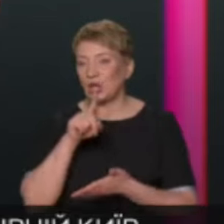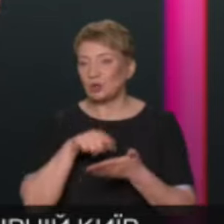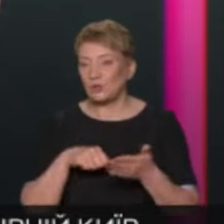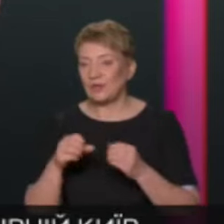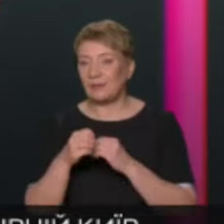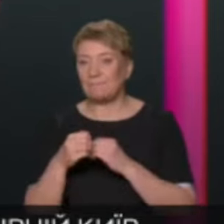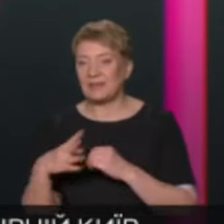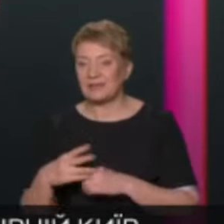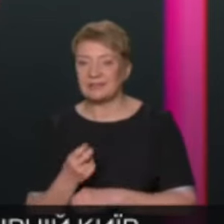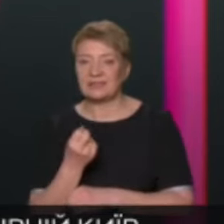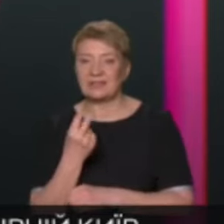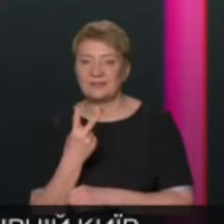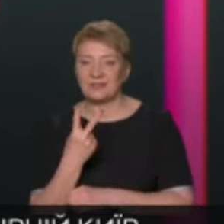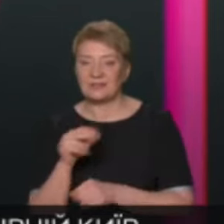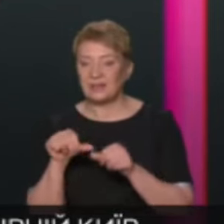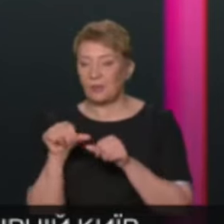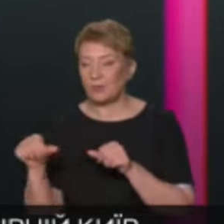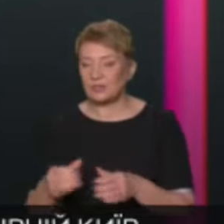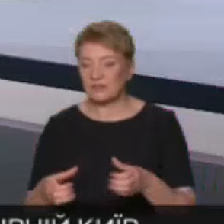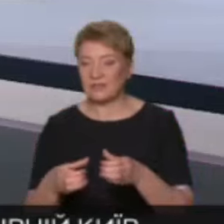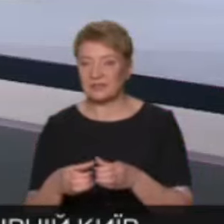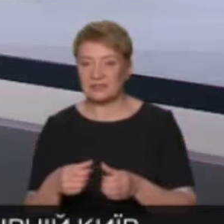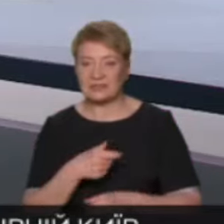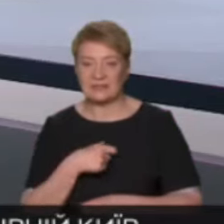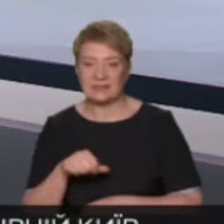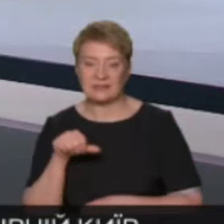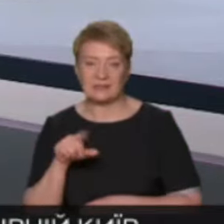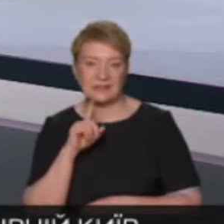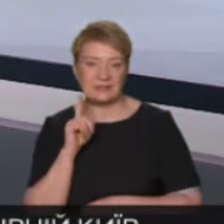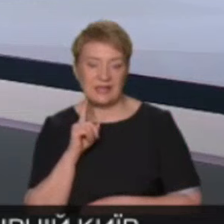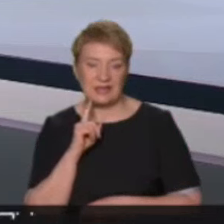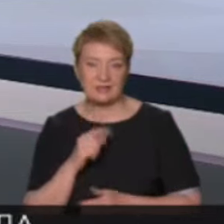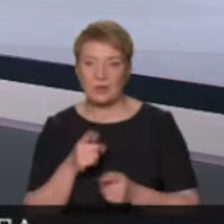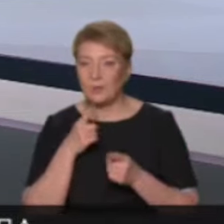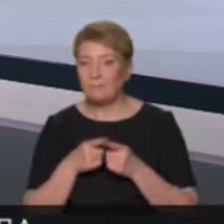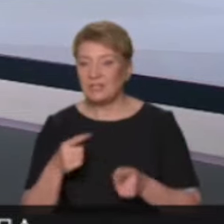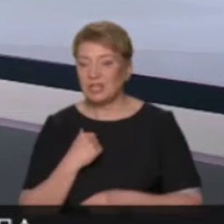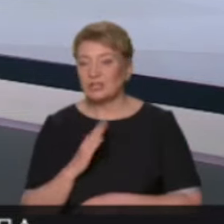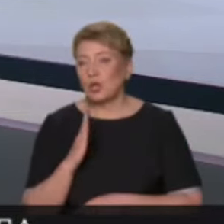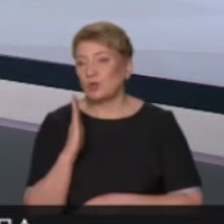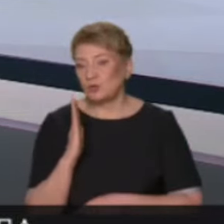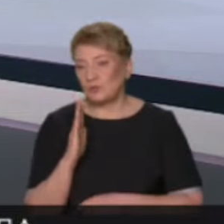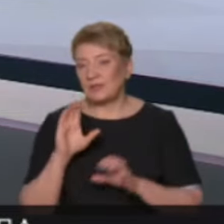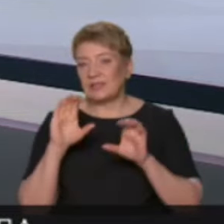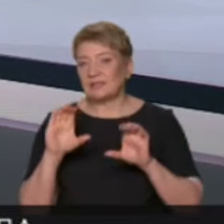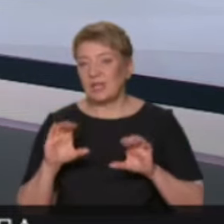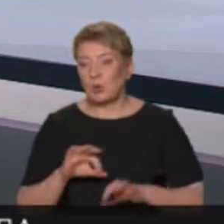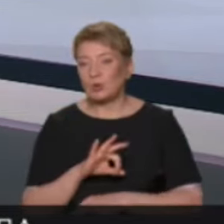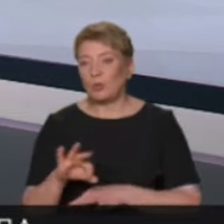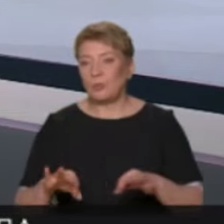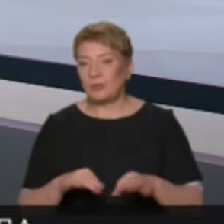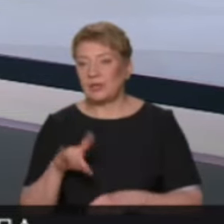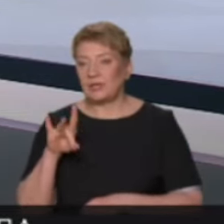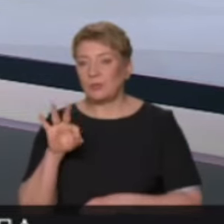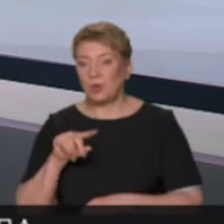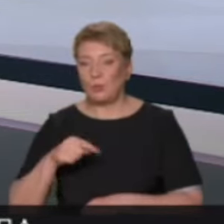і 12 позафракційних депутатів так само натиснули зелену кнопку під час голосування за законопроект про